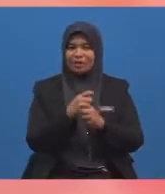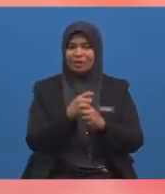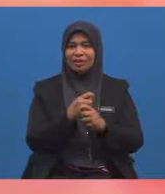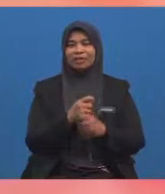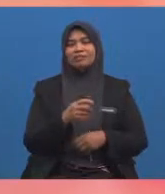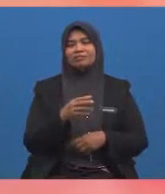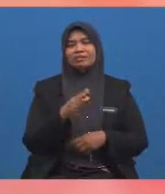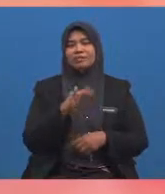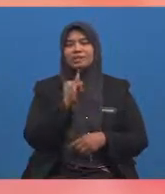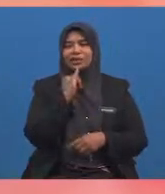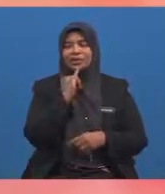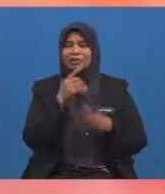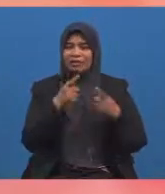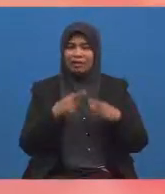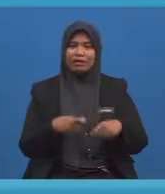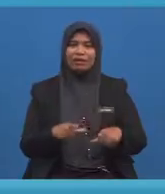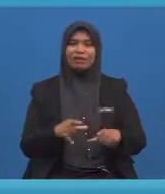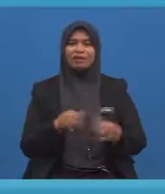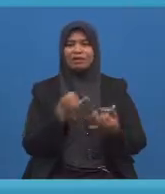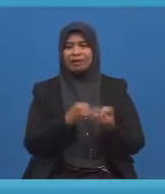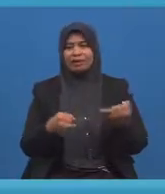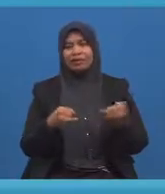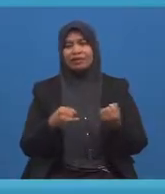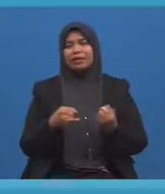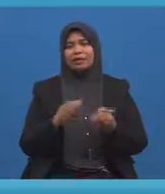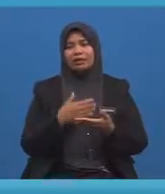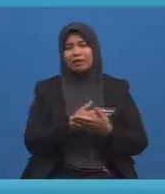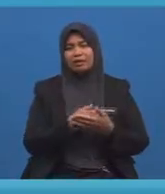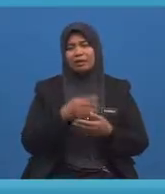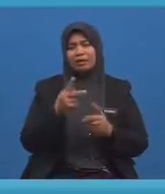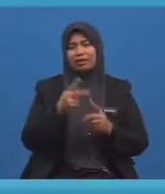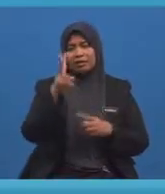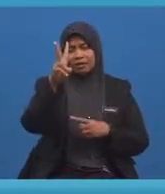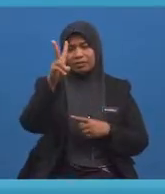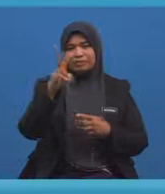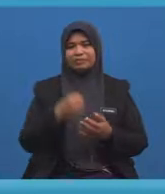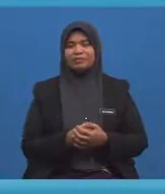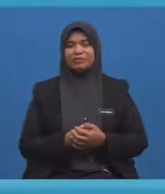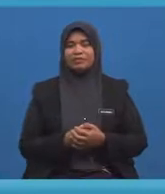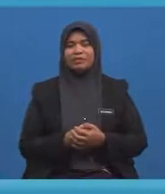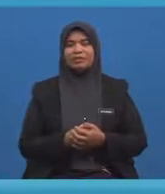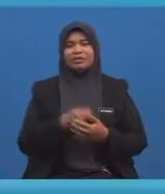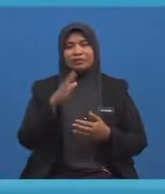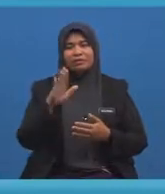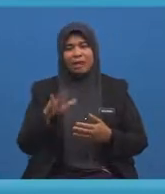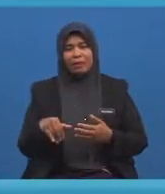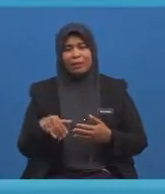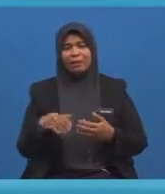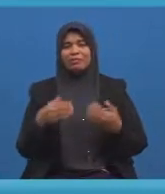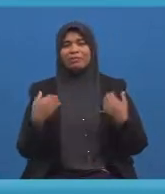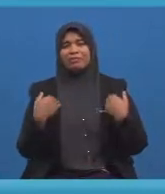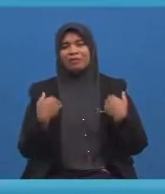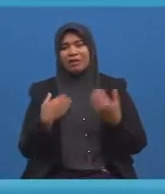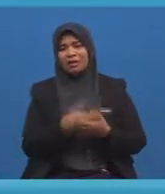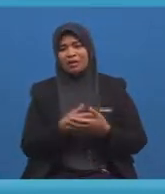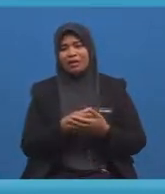melahirkan cahaya mata yang kedua. Sebelum anak kedua dilahirkan, anak sulung bertanya dengan